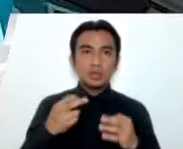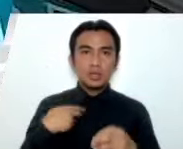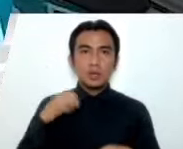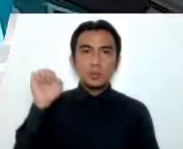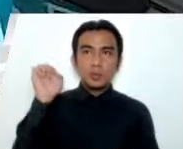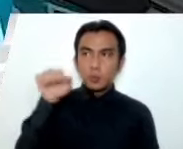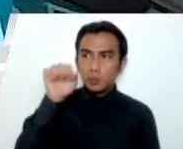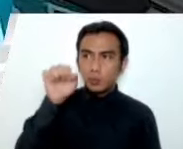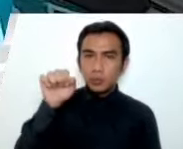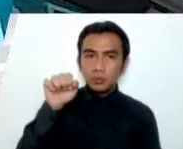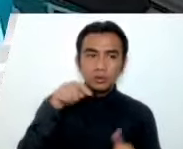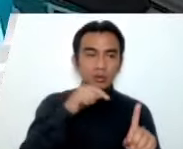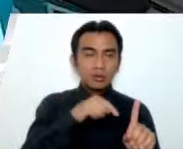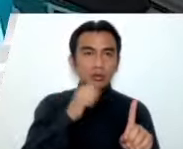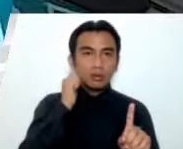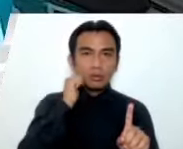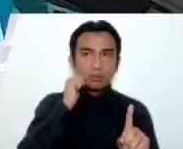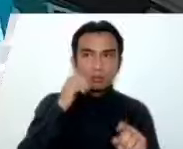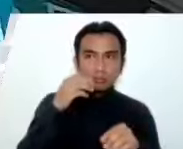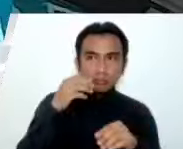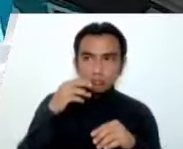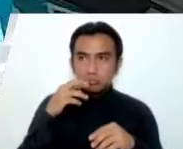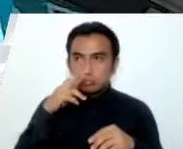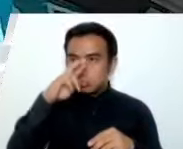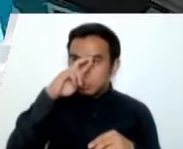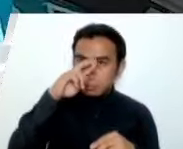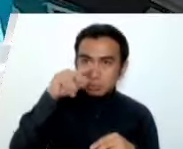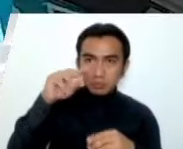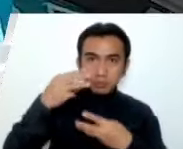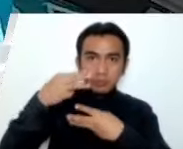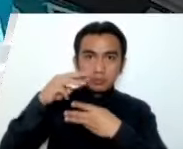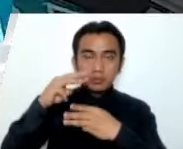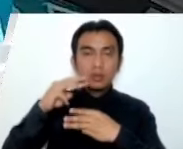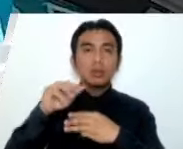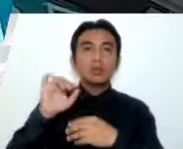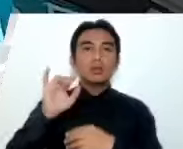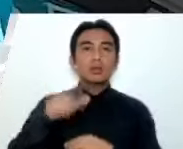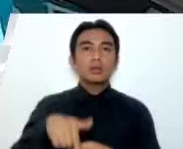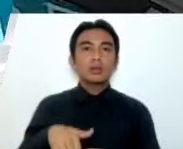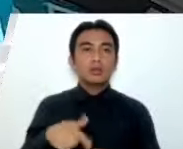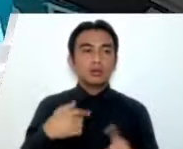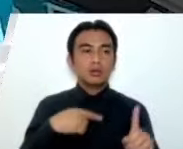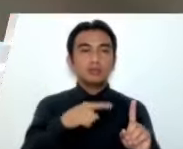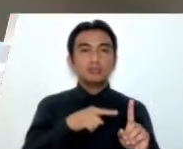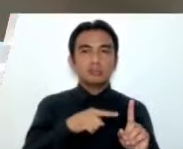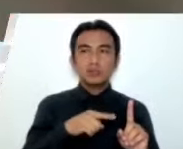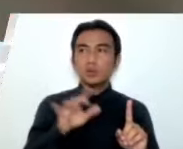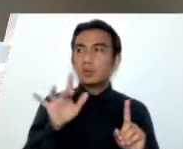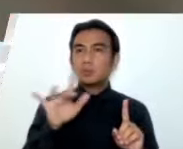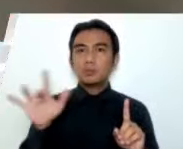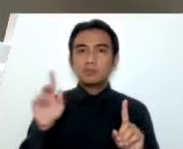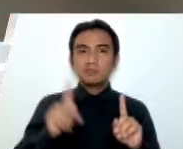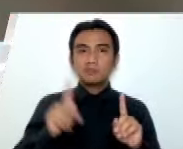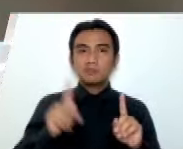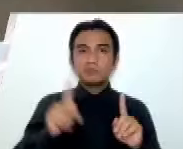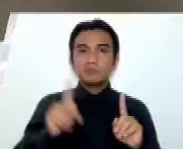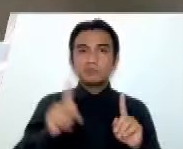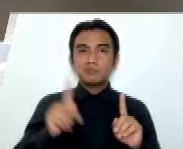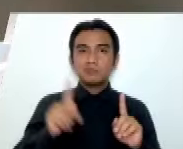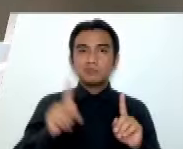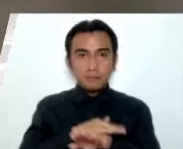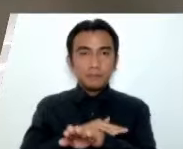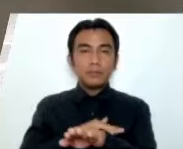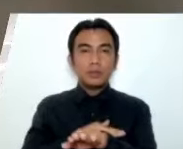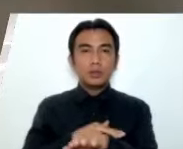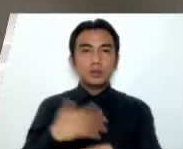Then after po noon, nung wala pong lumalabas, yun na po yung pumasok siya sa bahay namin. Very alarming po siya sa